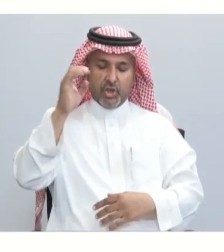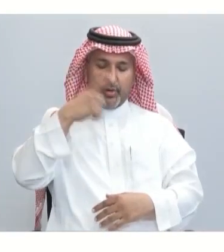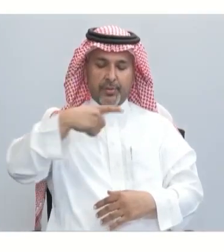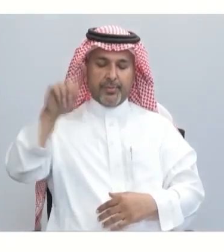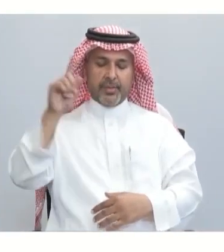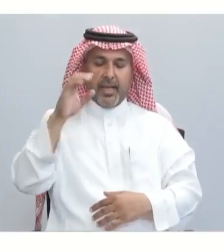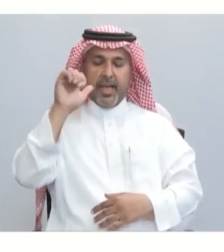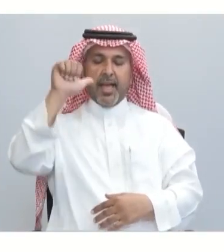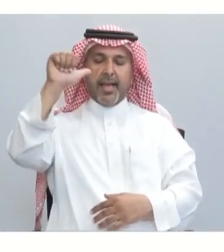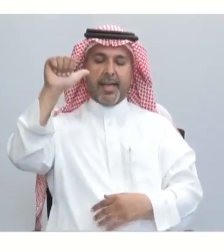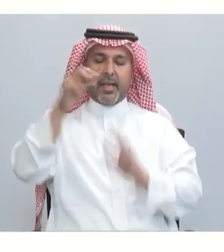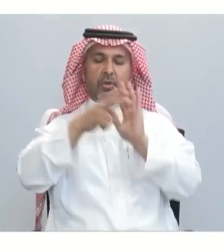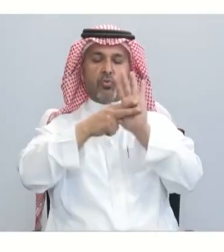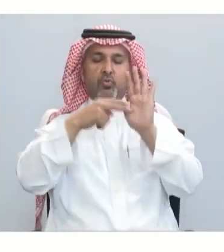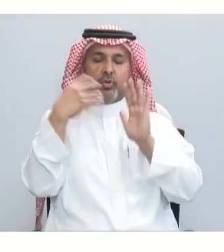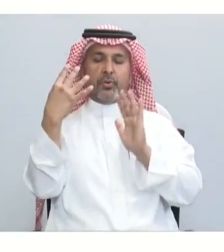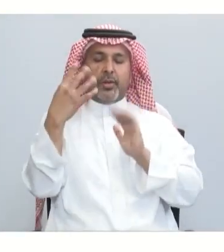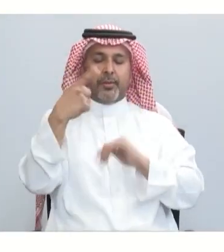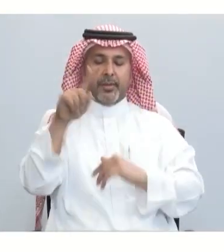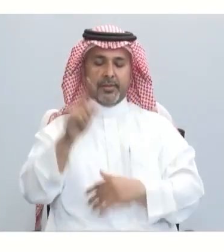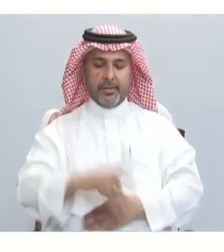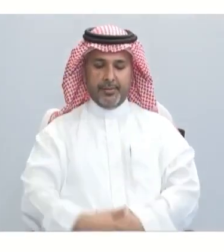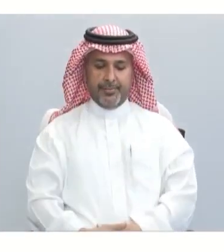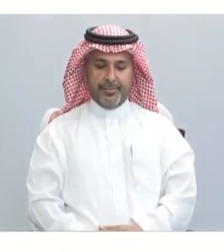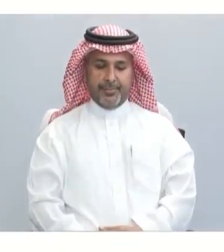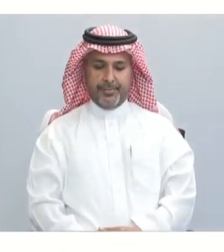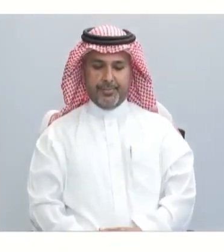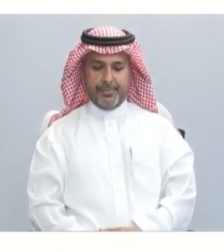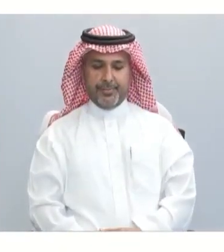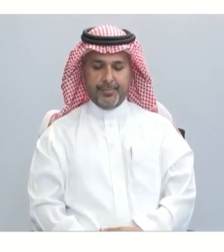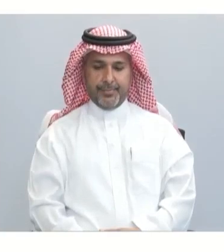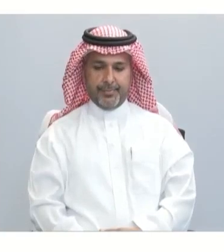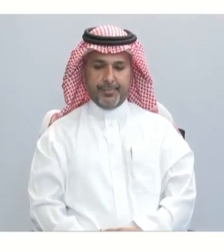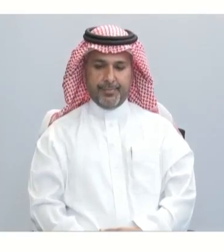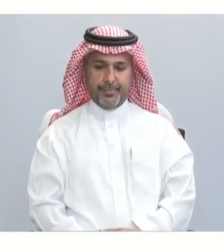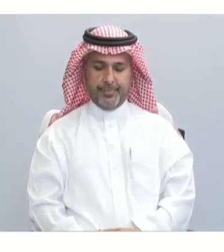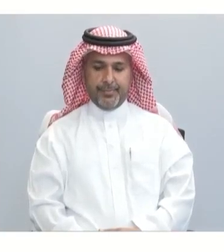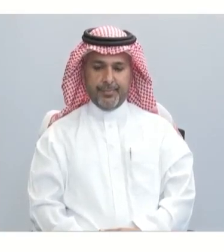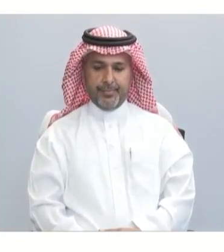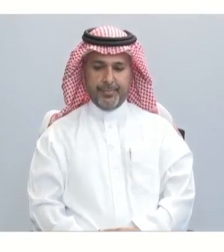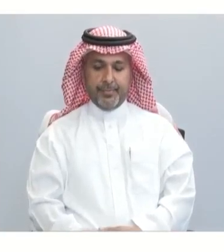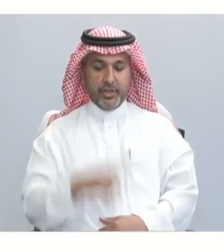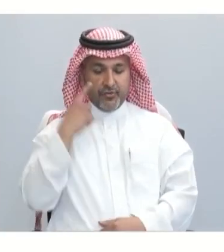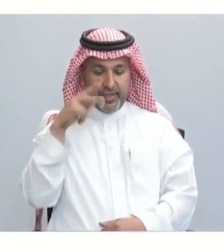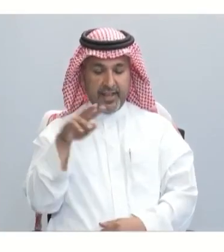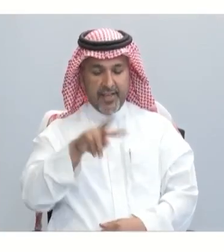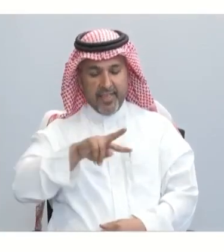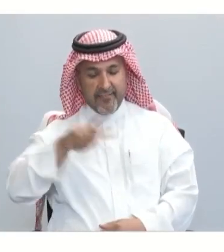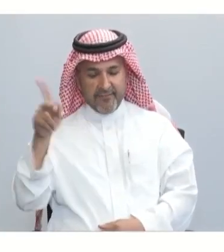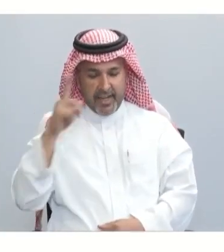تساوي 4 هو حل المعادله نحل المتباينه هنا